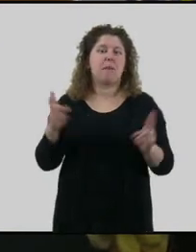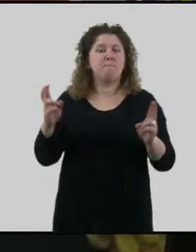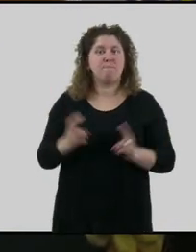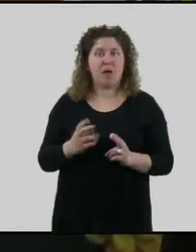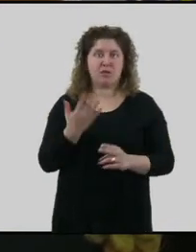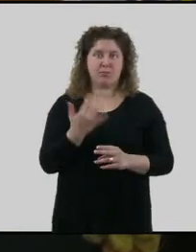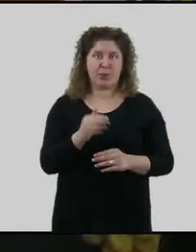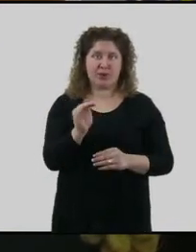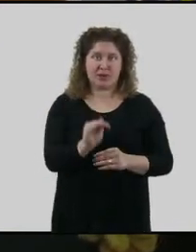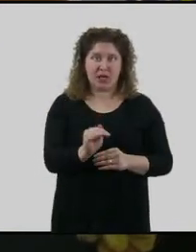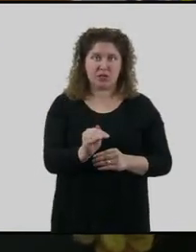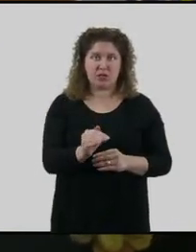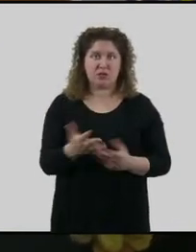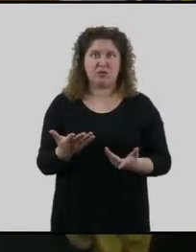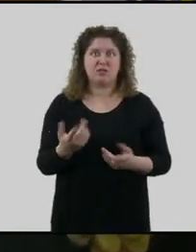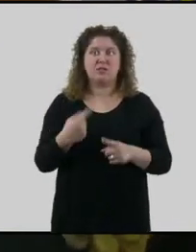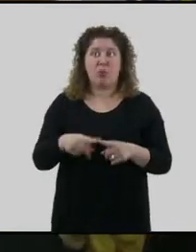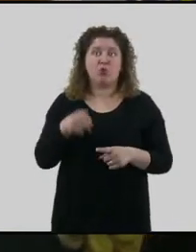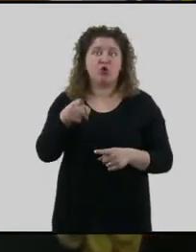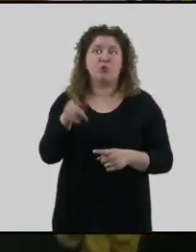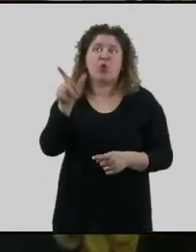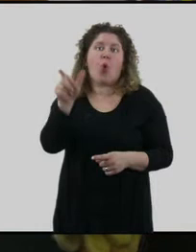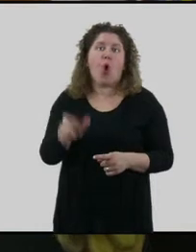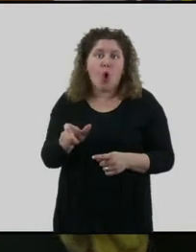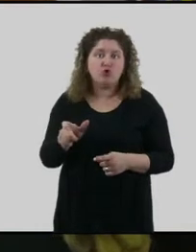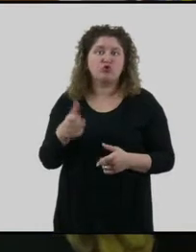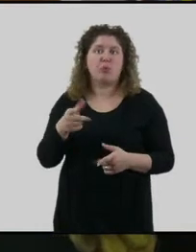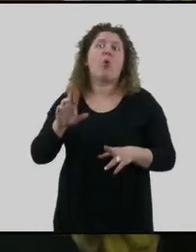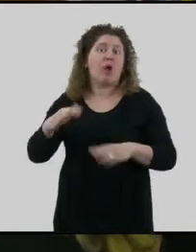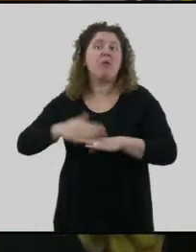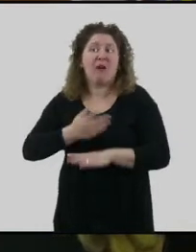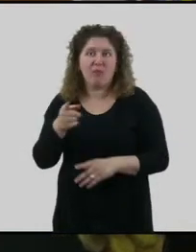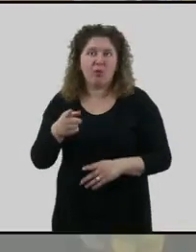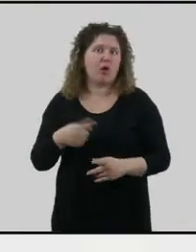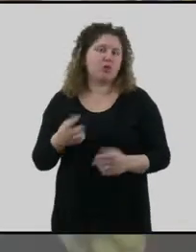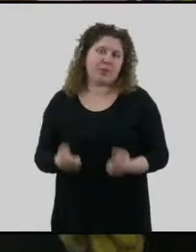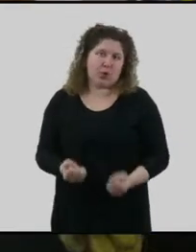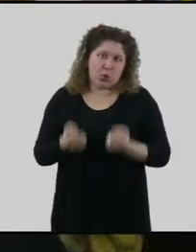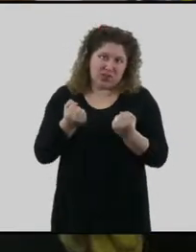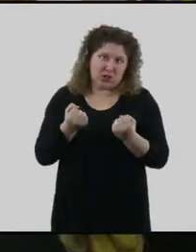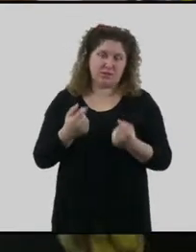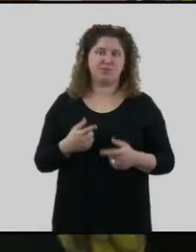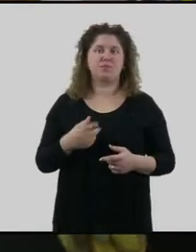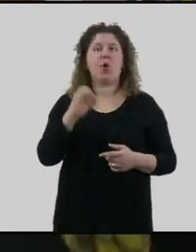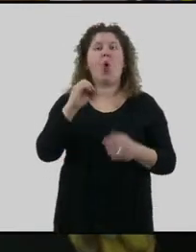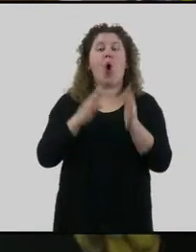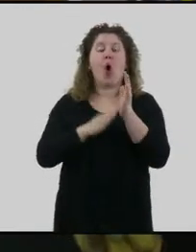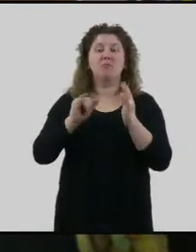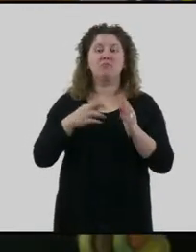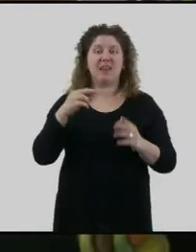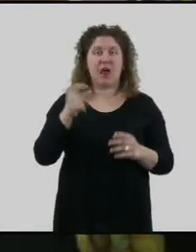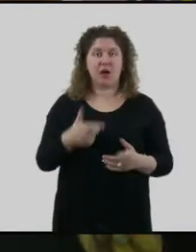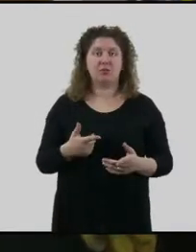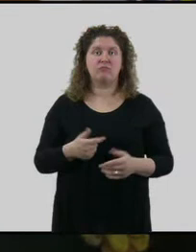manje djece skrbiti, jednostavno zato što bi to toj osobi bilo preteško. Omjer je